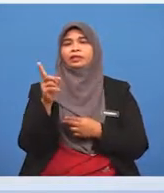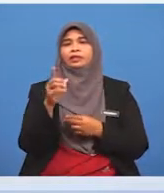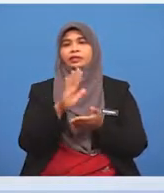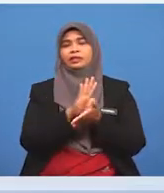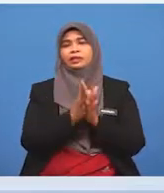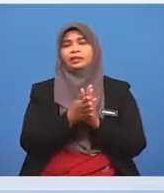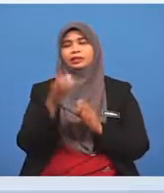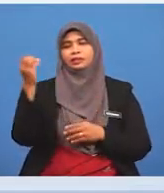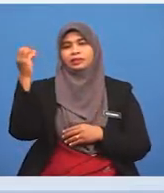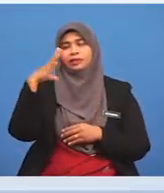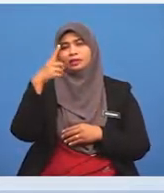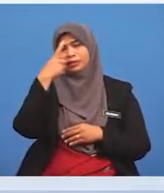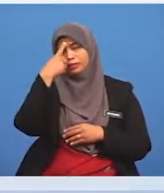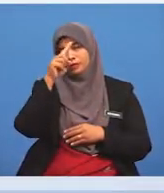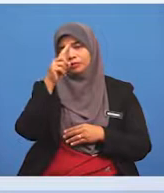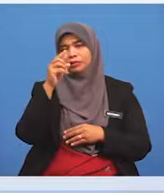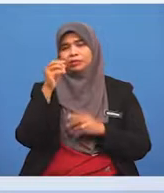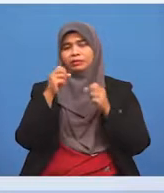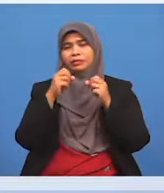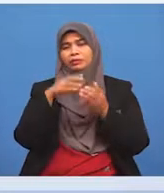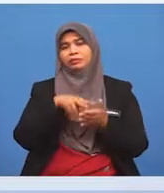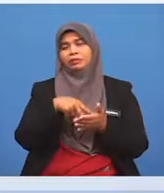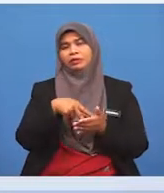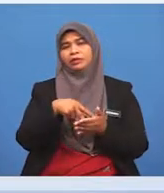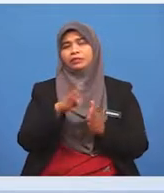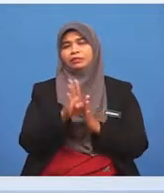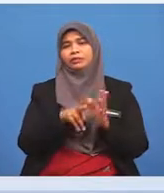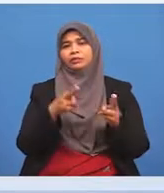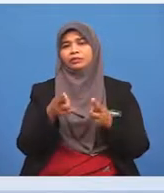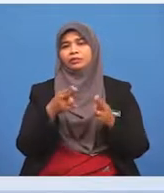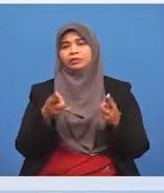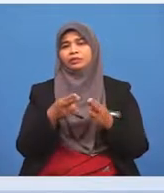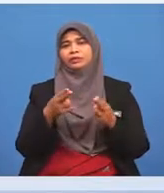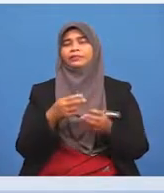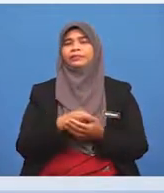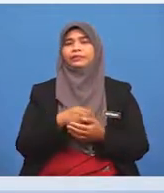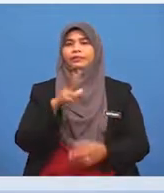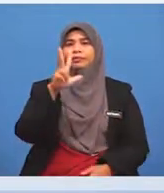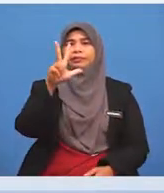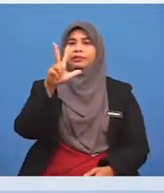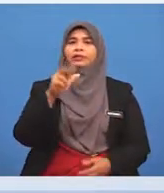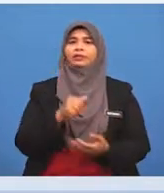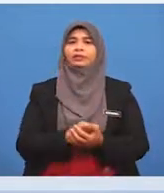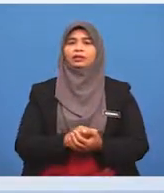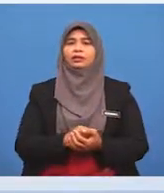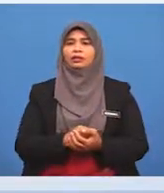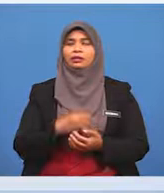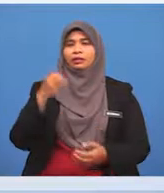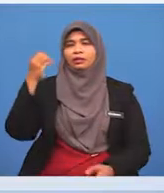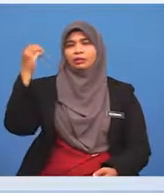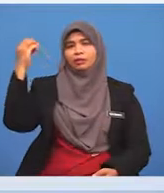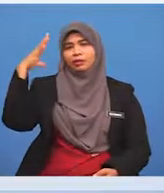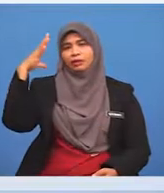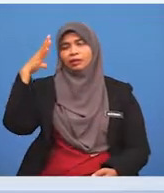Yang ketiga, matahari dan bulan beredar dan berputar mengikut orbitnya.